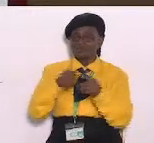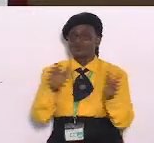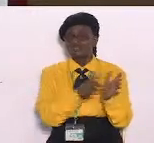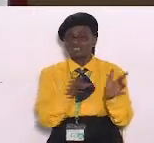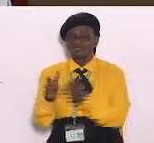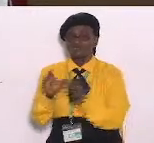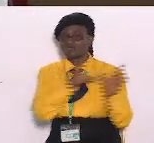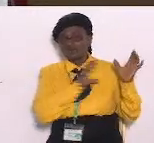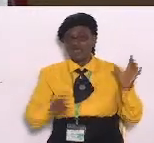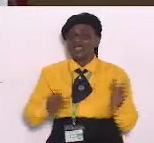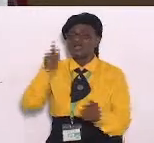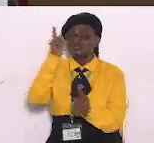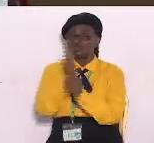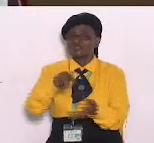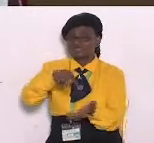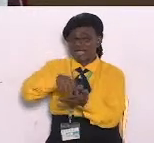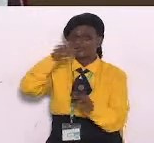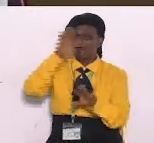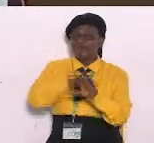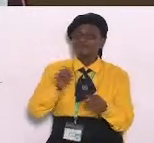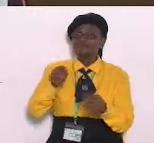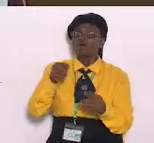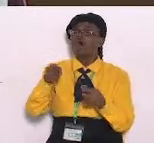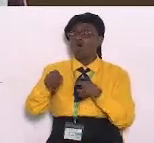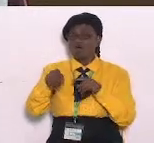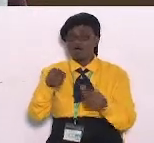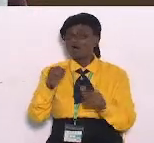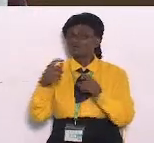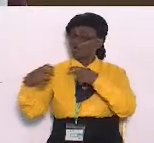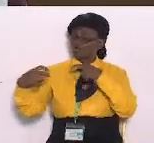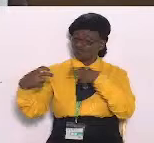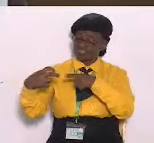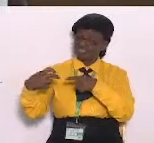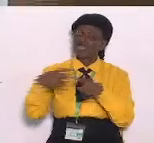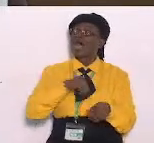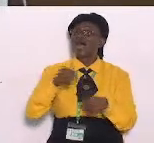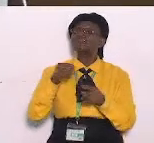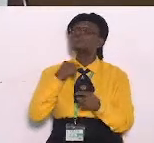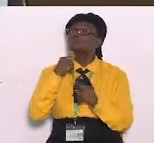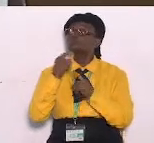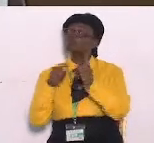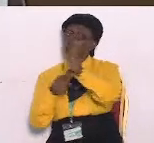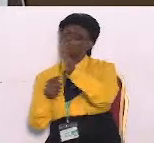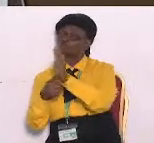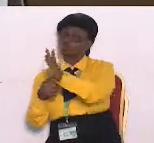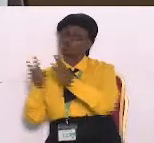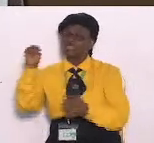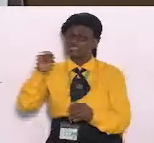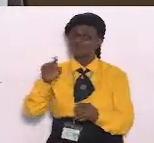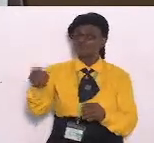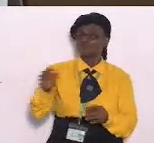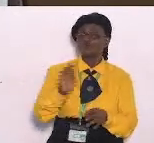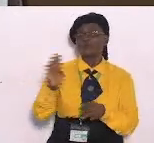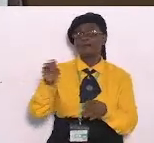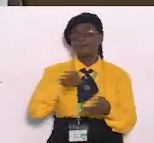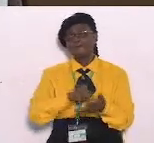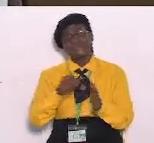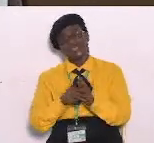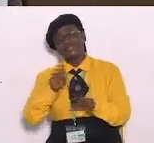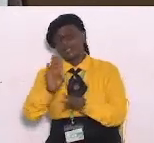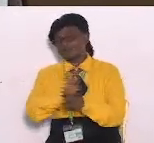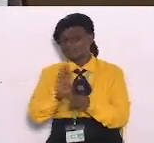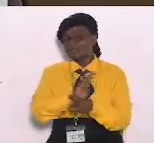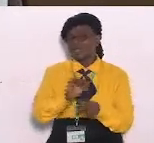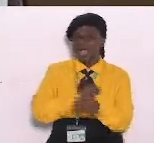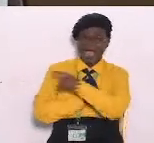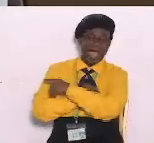Jésus si si tu es la maison vous pouvez vous tenir debout je vais compter de 1 à